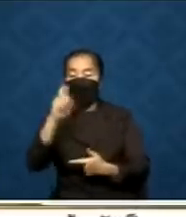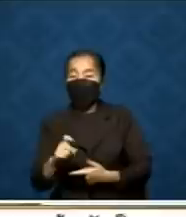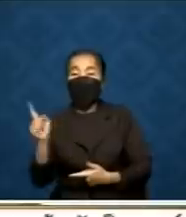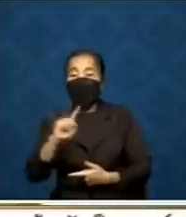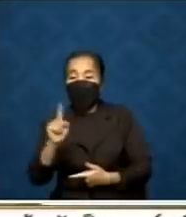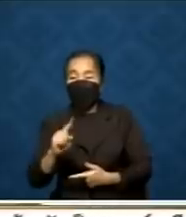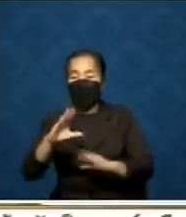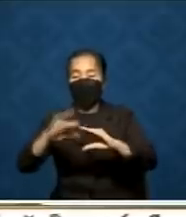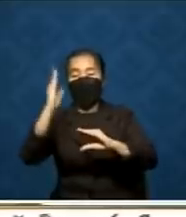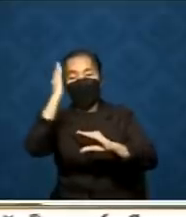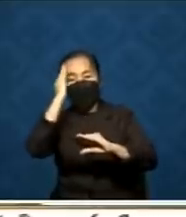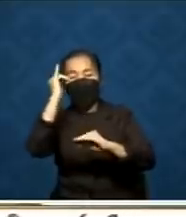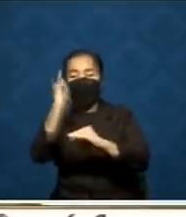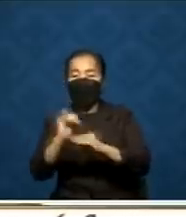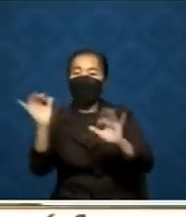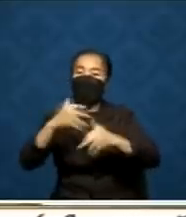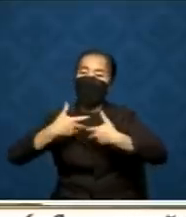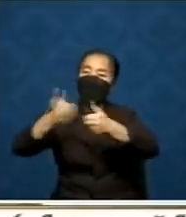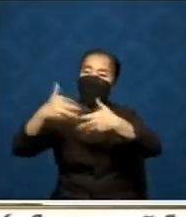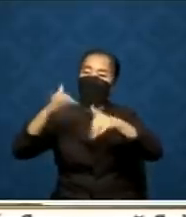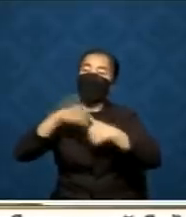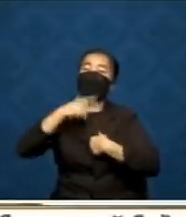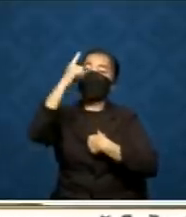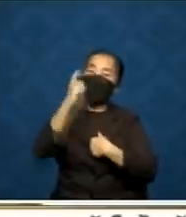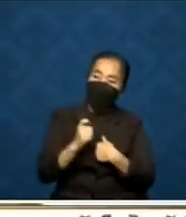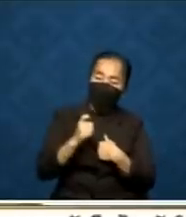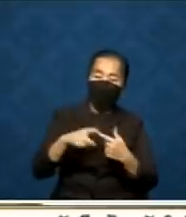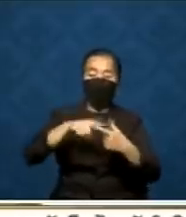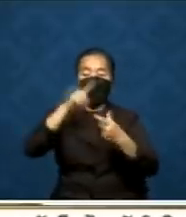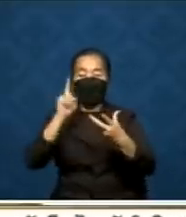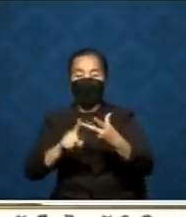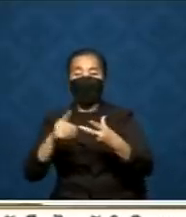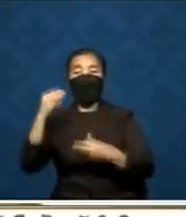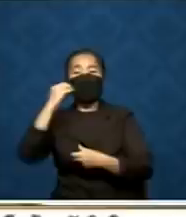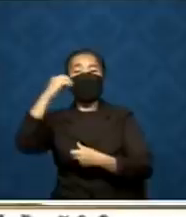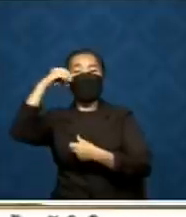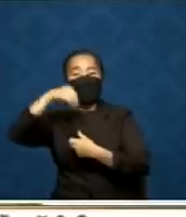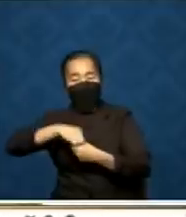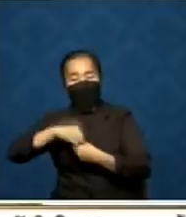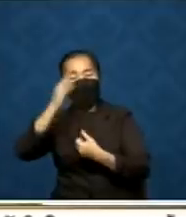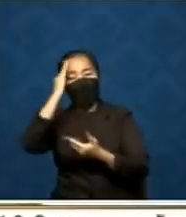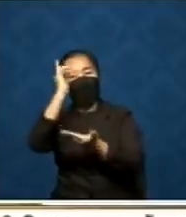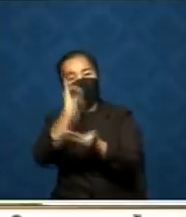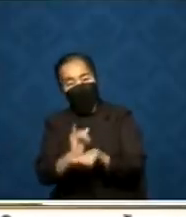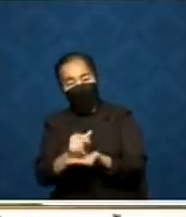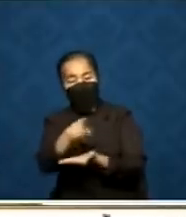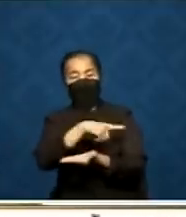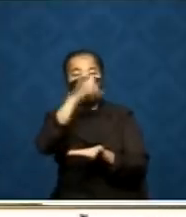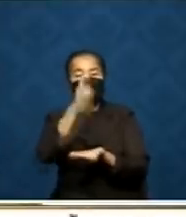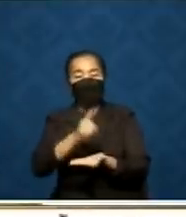ถึงในไม่มากแล้วก็ตายตอนที่อยู่บ้านนอนอยู่บ้านก็เยอะ